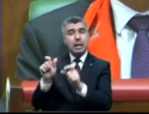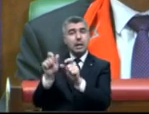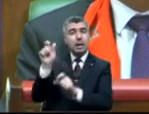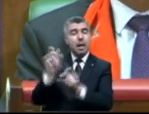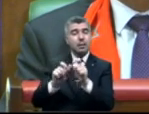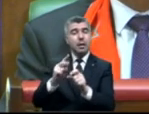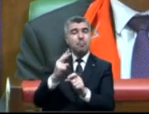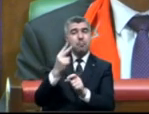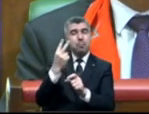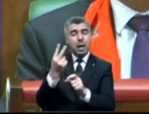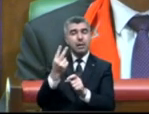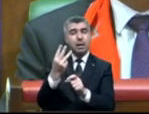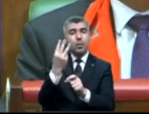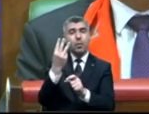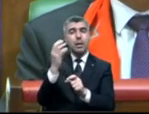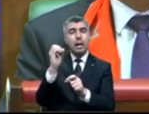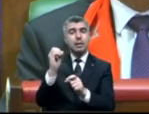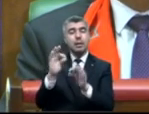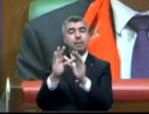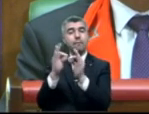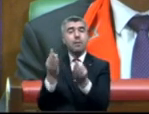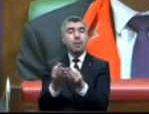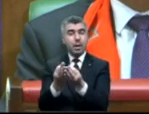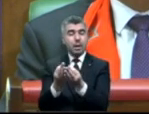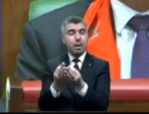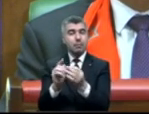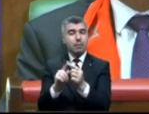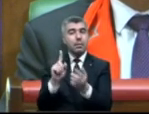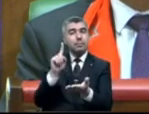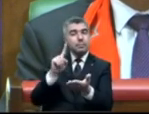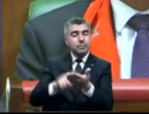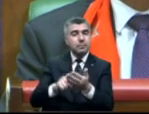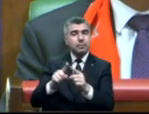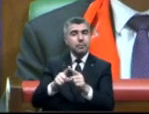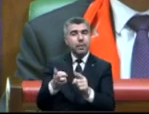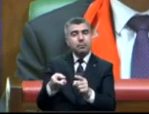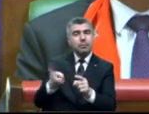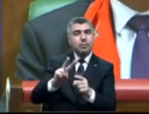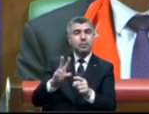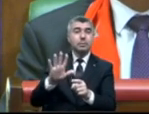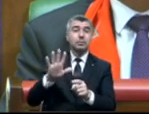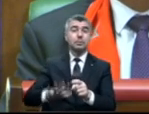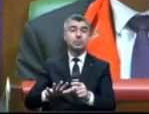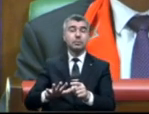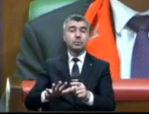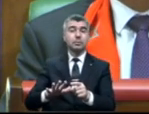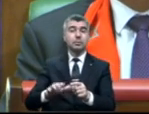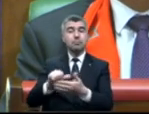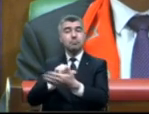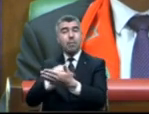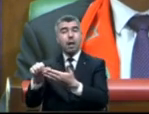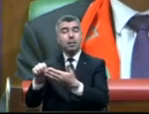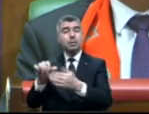وجدت 233 أسرة من ساكنة نفسها ملزمة بأداء 2500 درهم